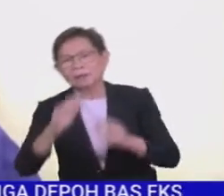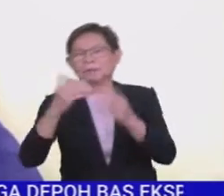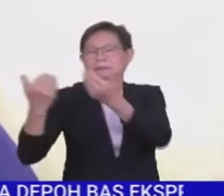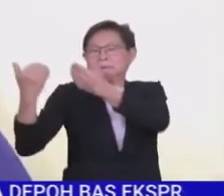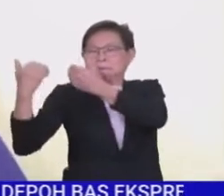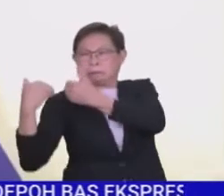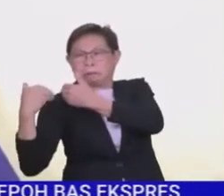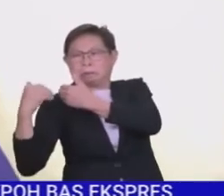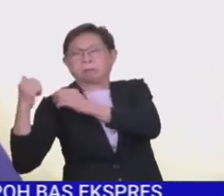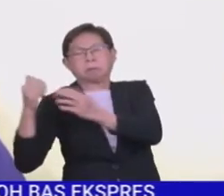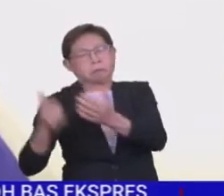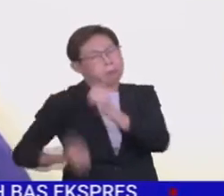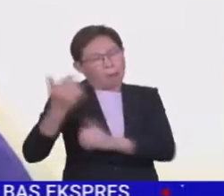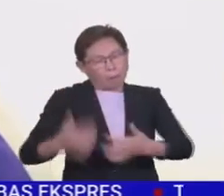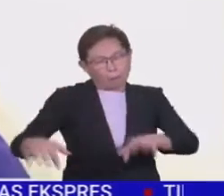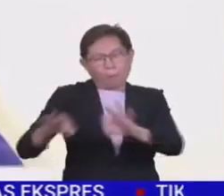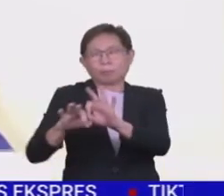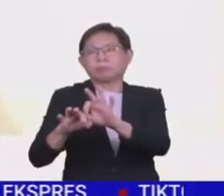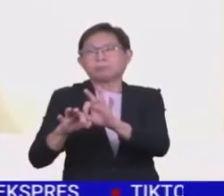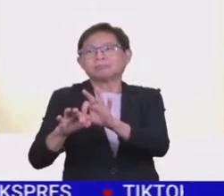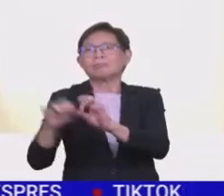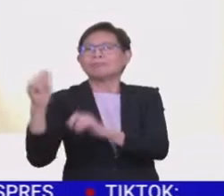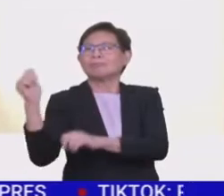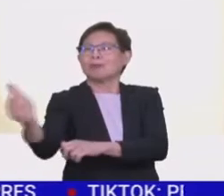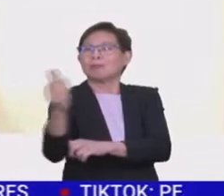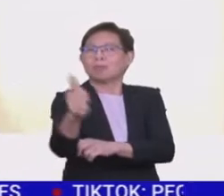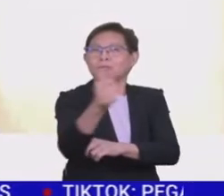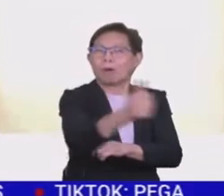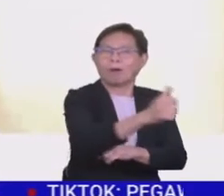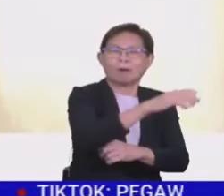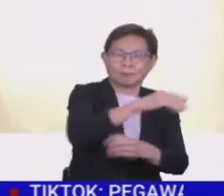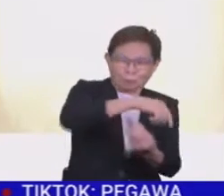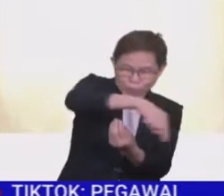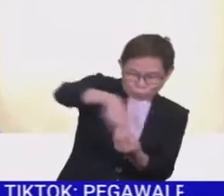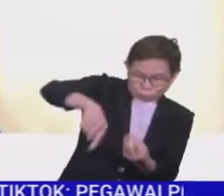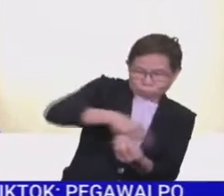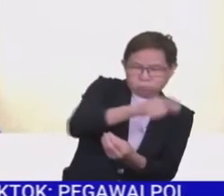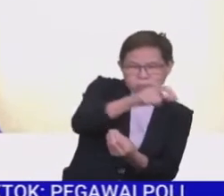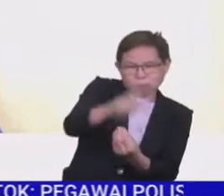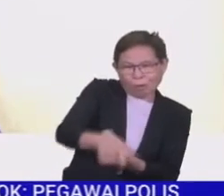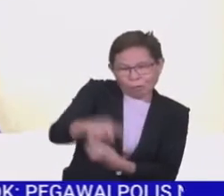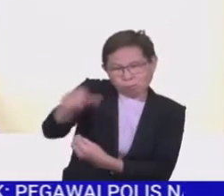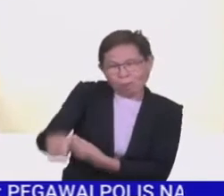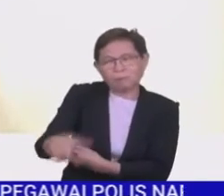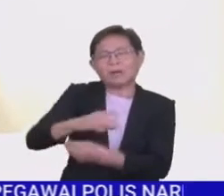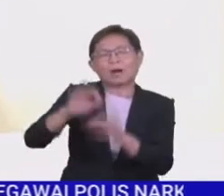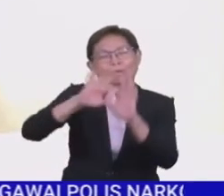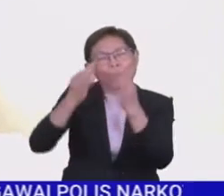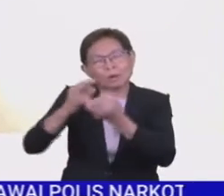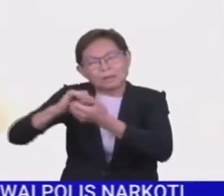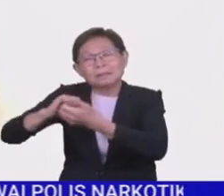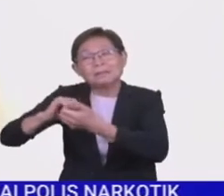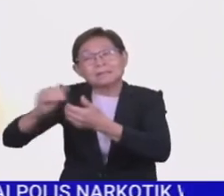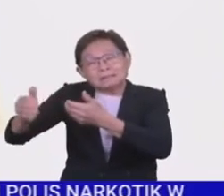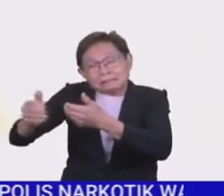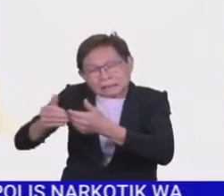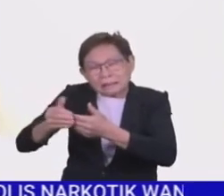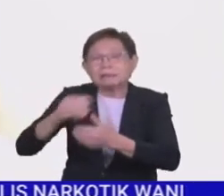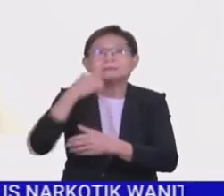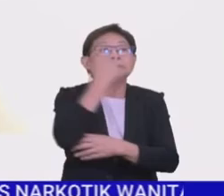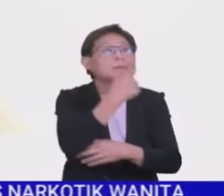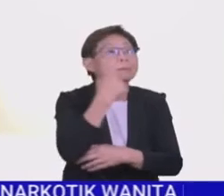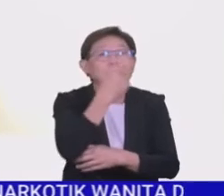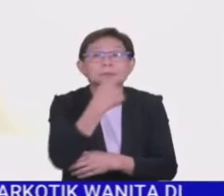penting kepada individu yang sekitar dan juga keluarga yang terdekat. So ini bermaksud pada siapa yang mempunyai